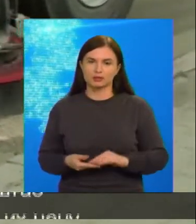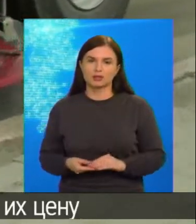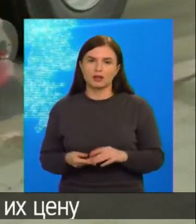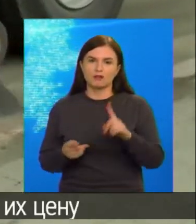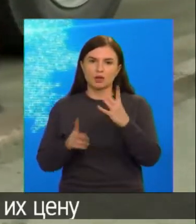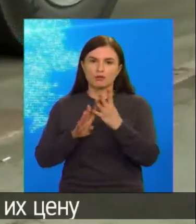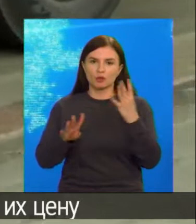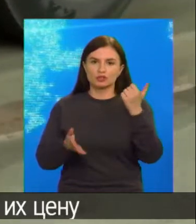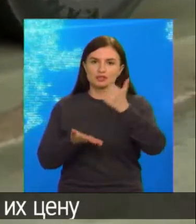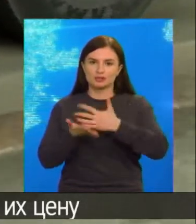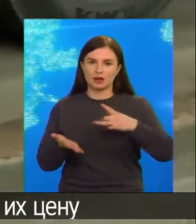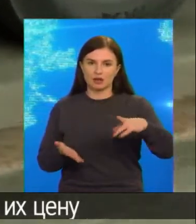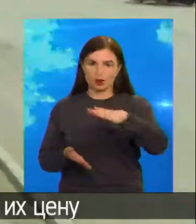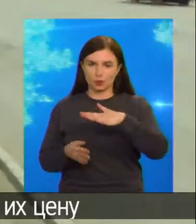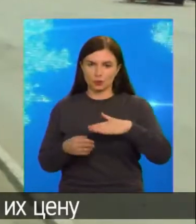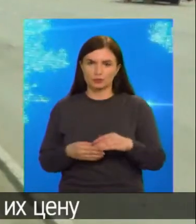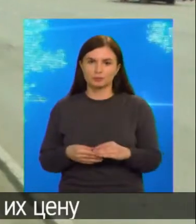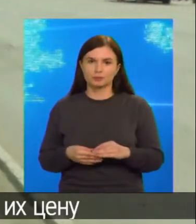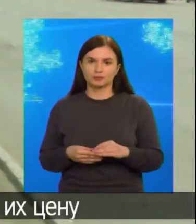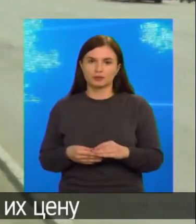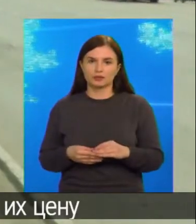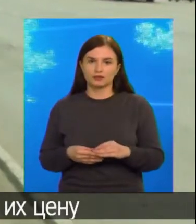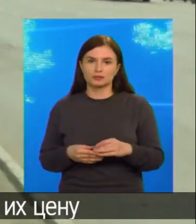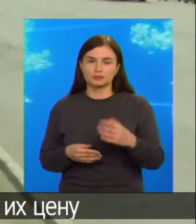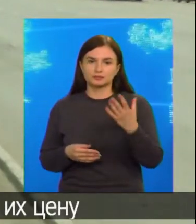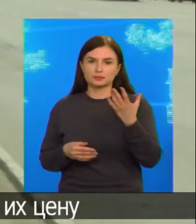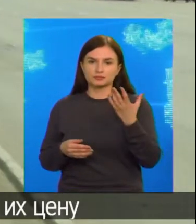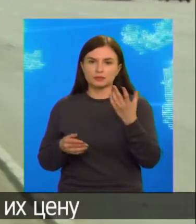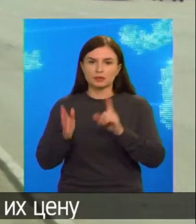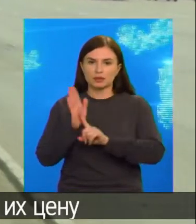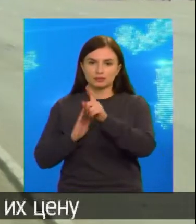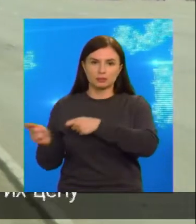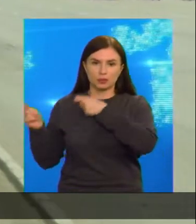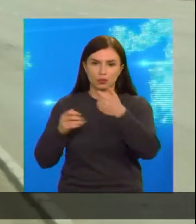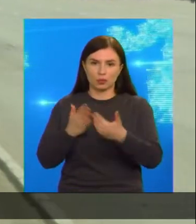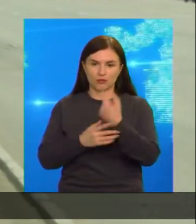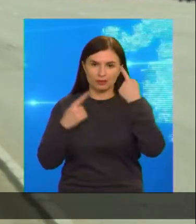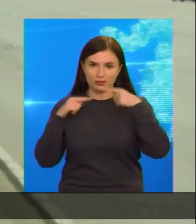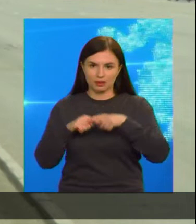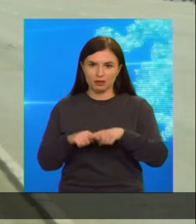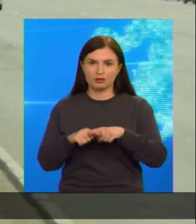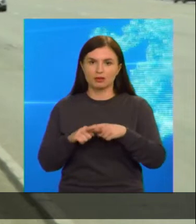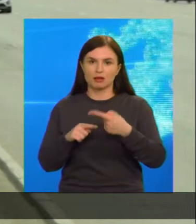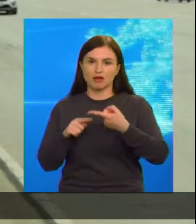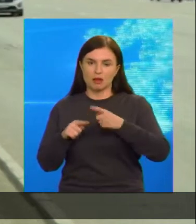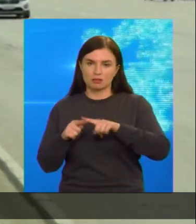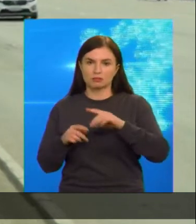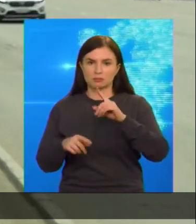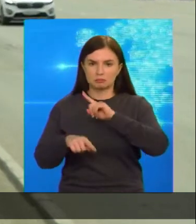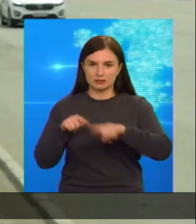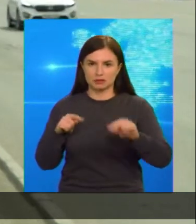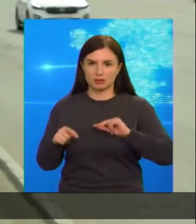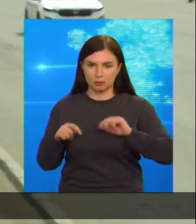выбираем центральный район, непосредственно, в общем-то, с приходом новой техники, этот темп увеличится у нас,